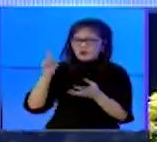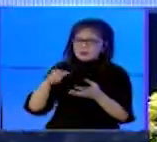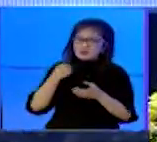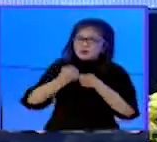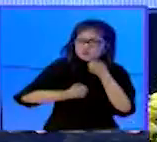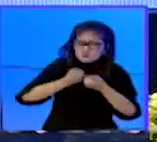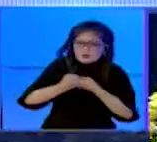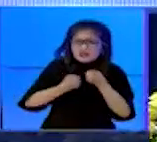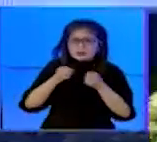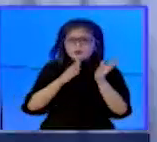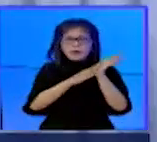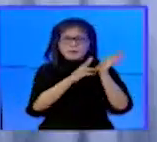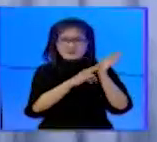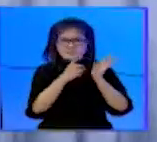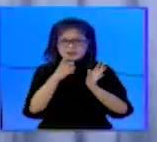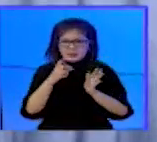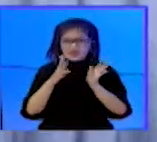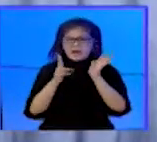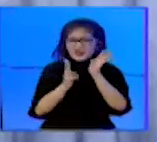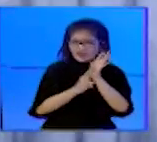pada MSIN.